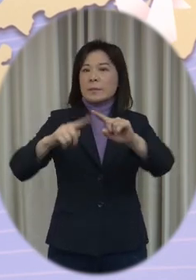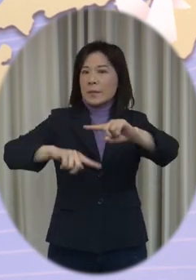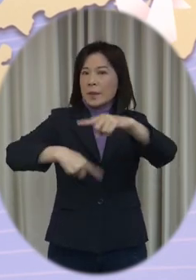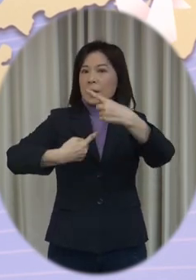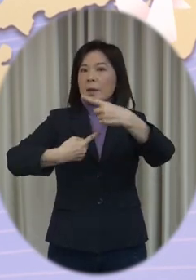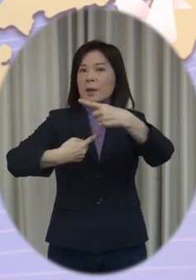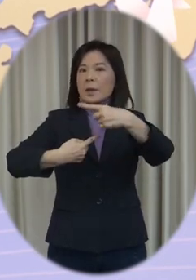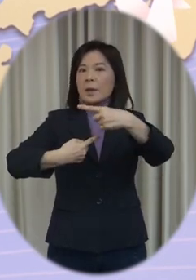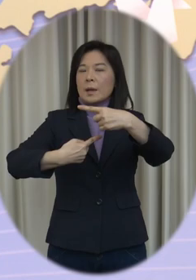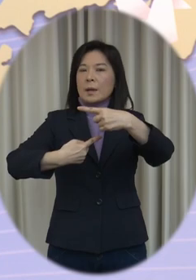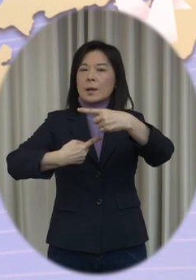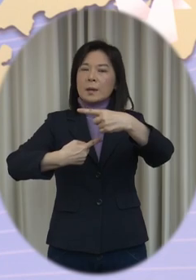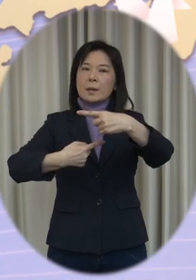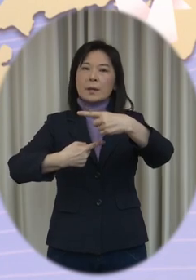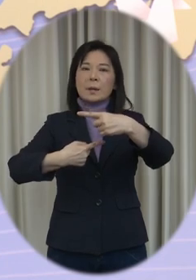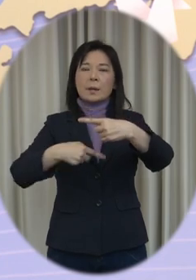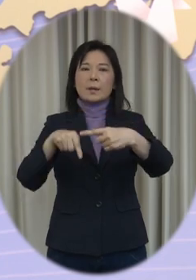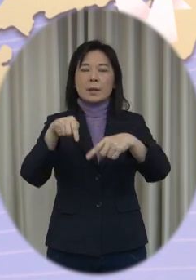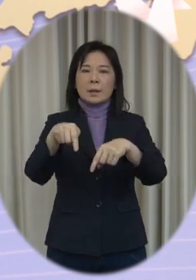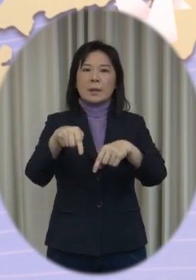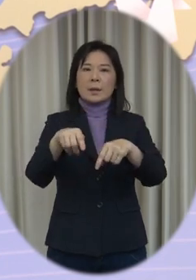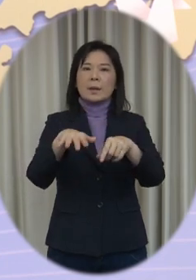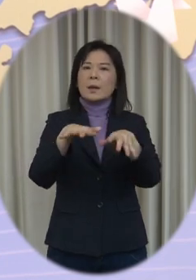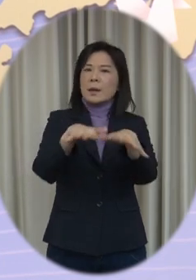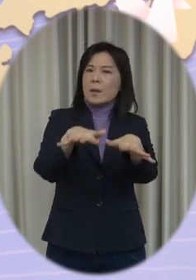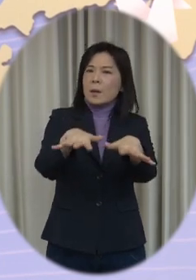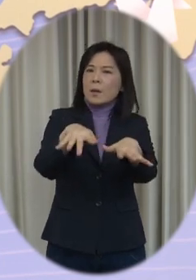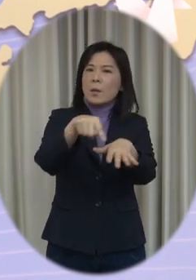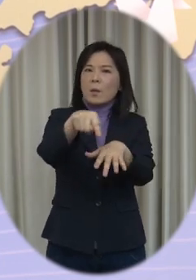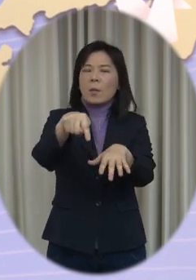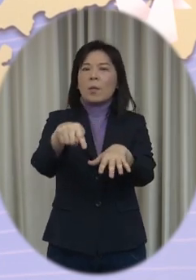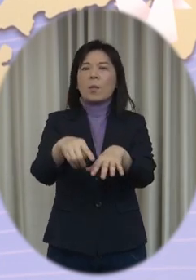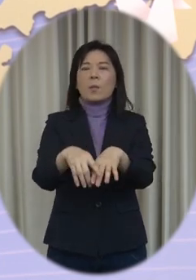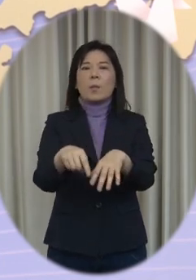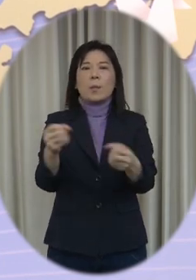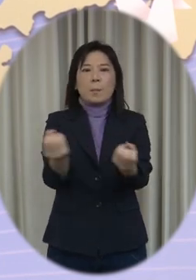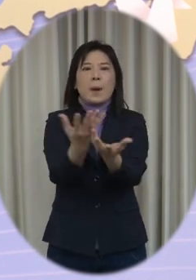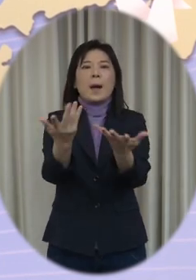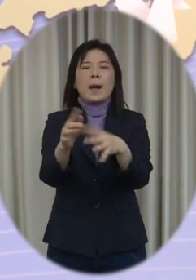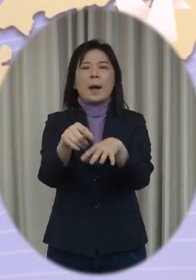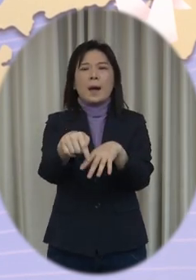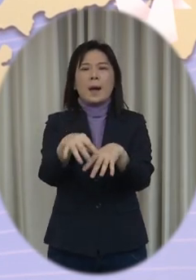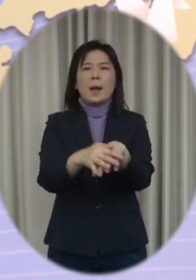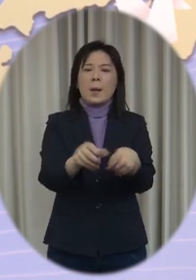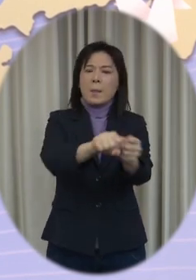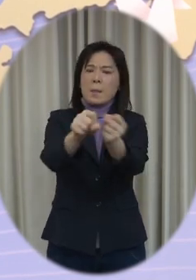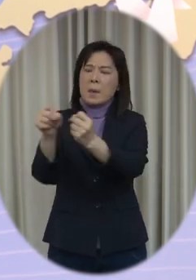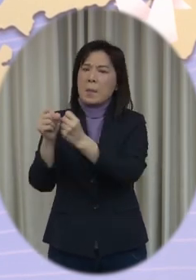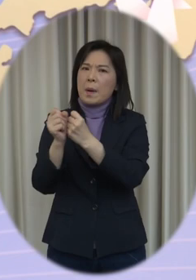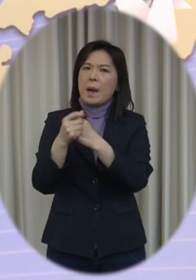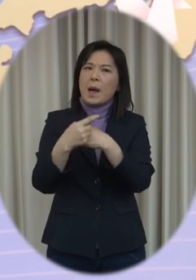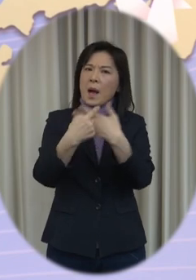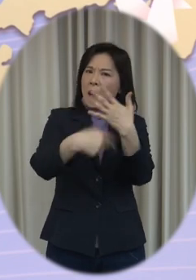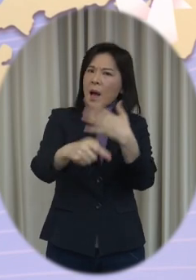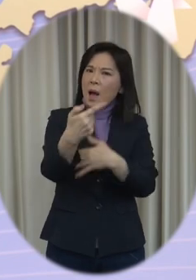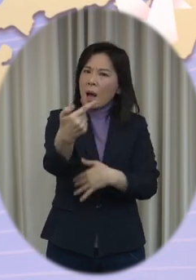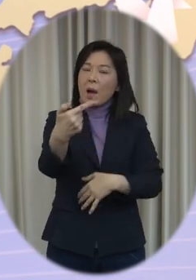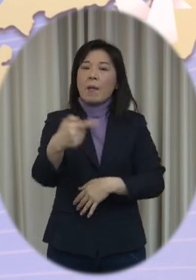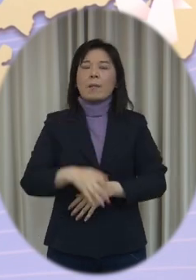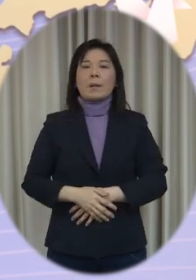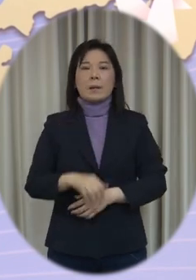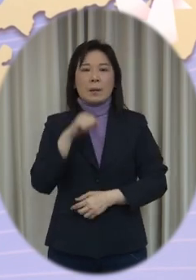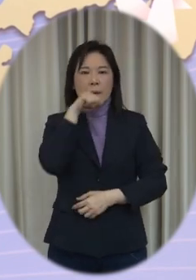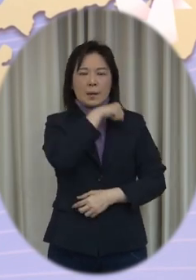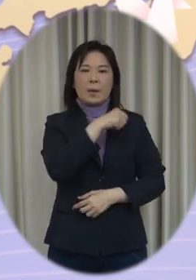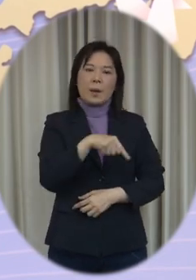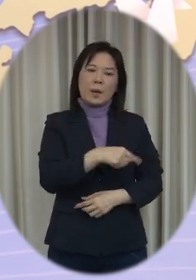的练可六连能登半岛地震带来了严重的伤害，所以我想台湾各界